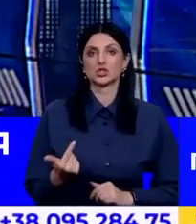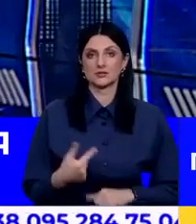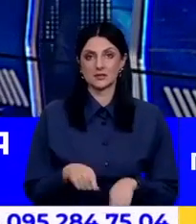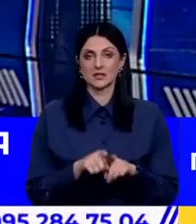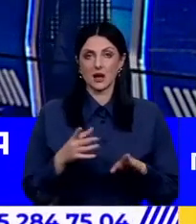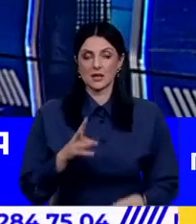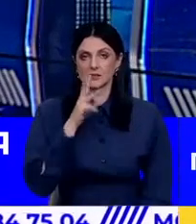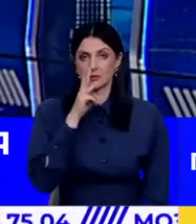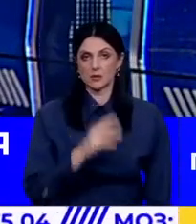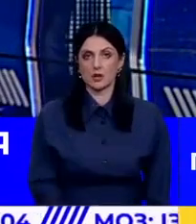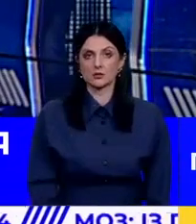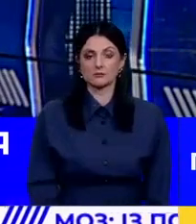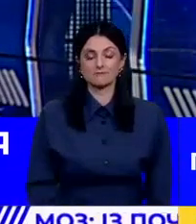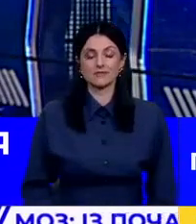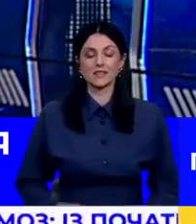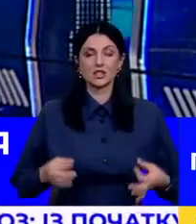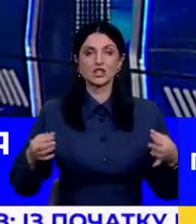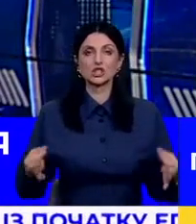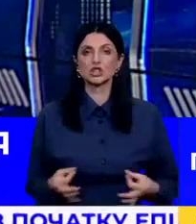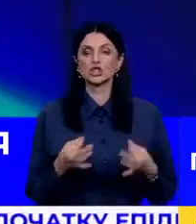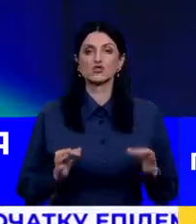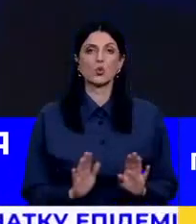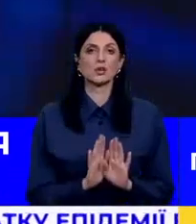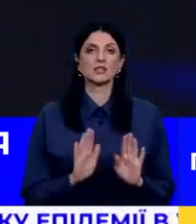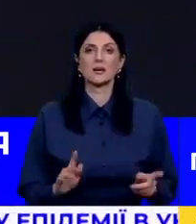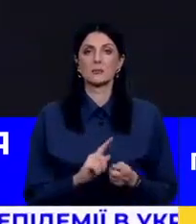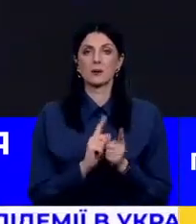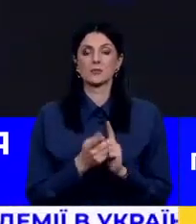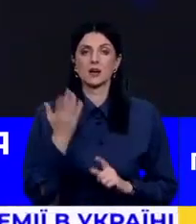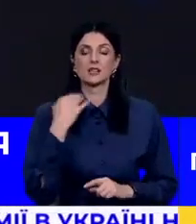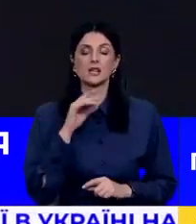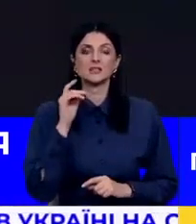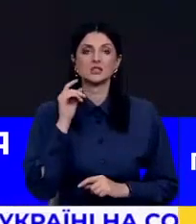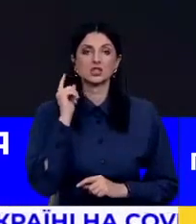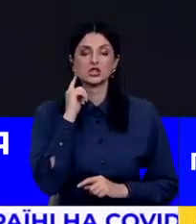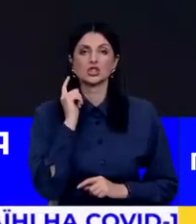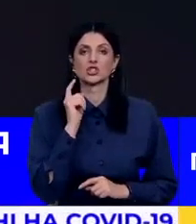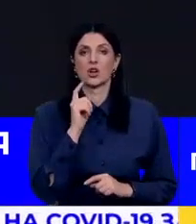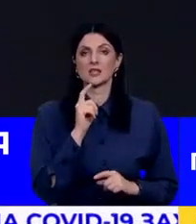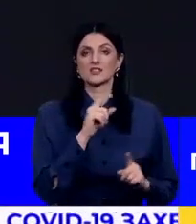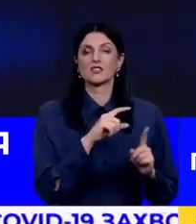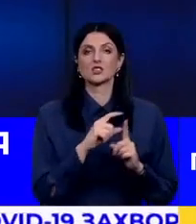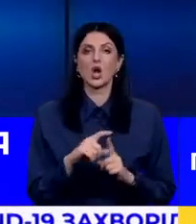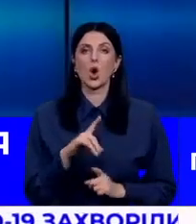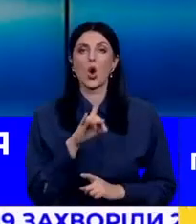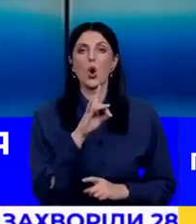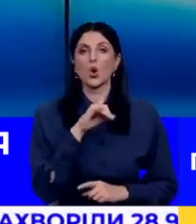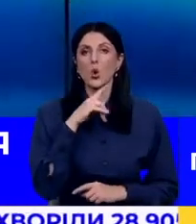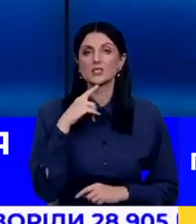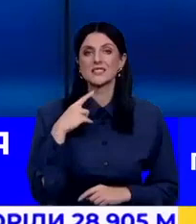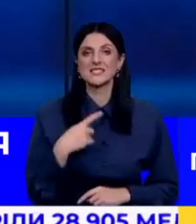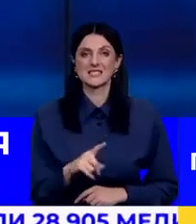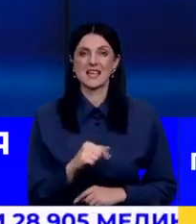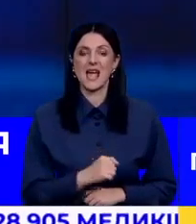зарплата. Нічого не поміняється. Но когда ти слышиш словосочетання «російські миротворці», це на самом деле так смішно,